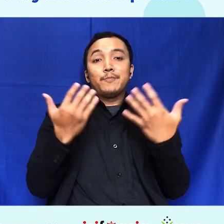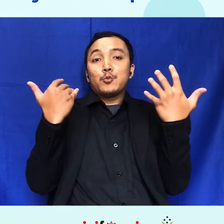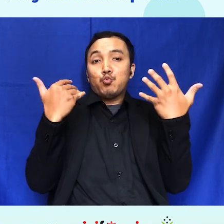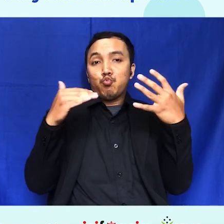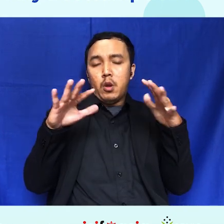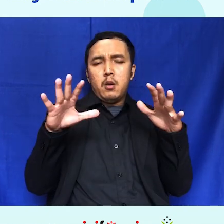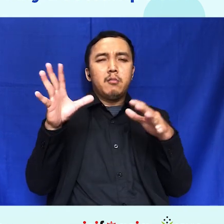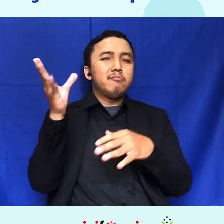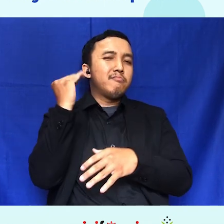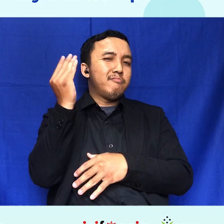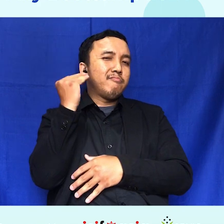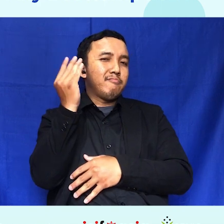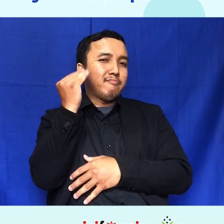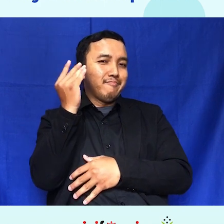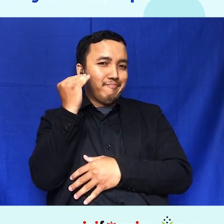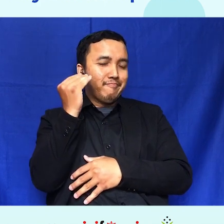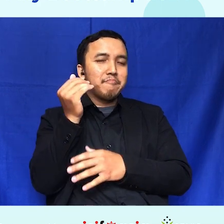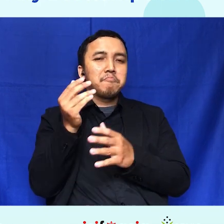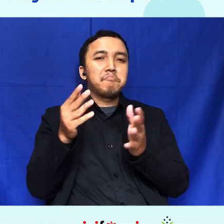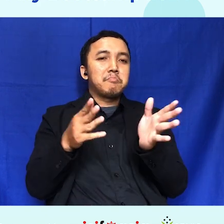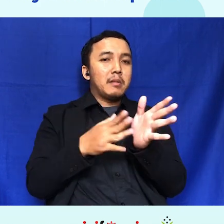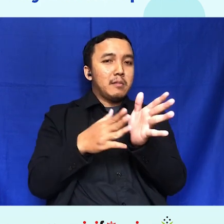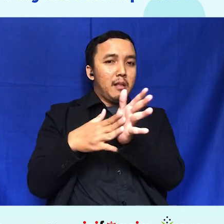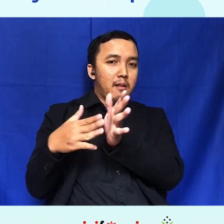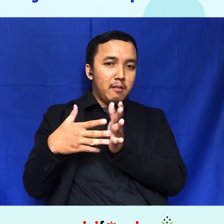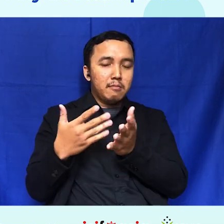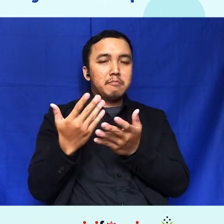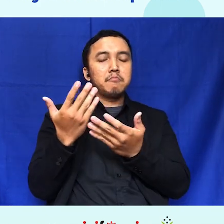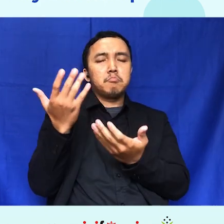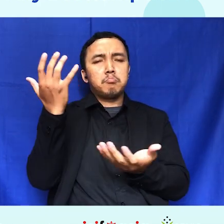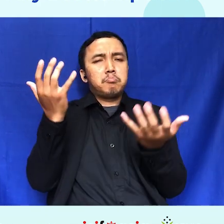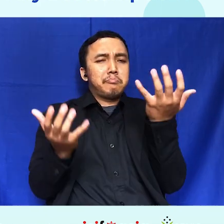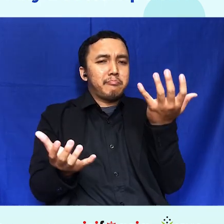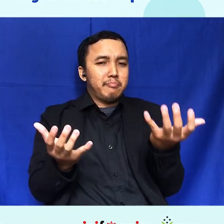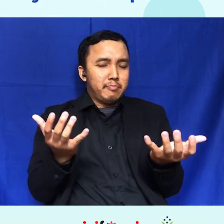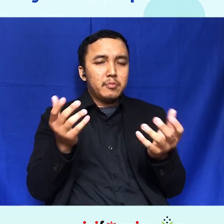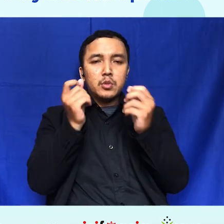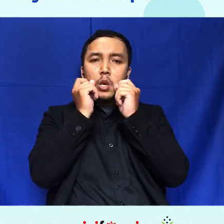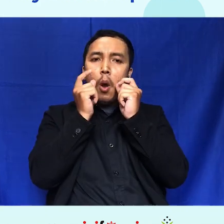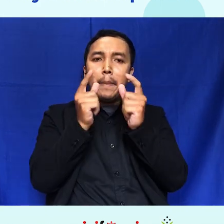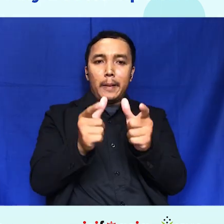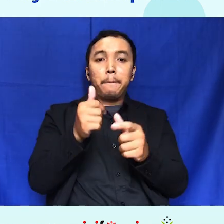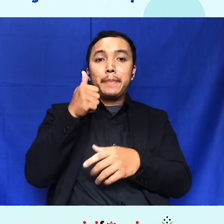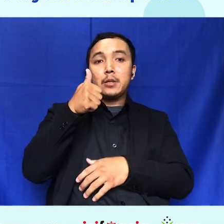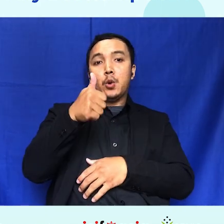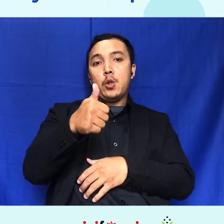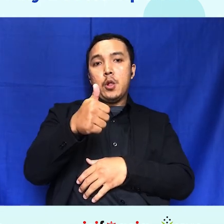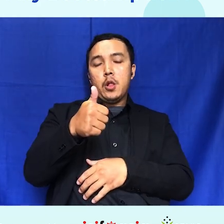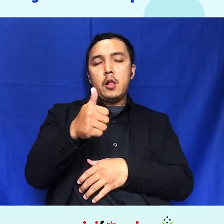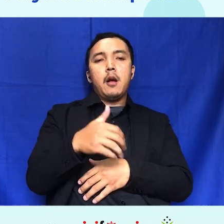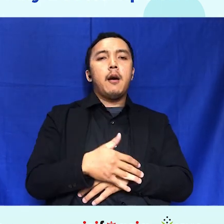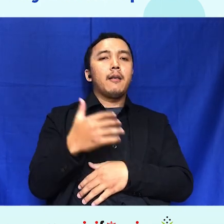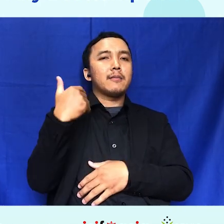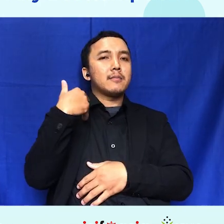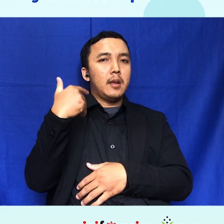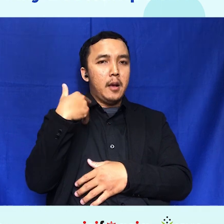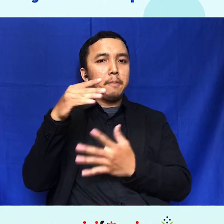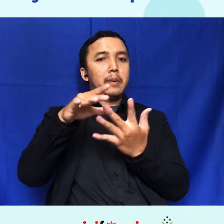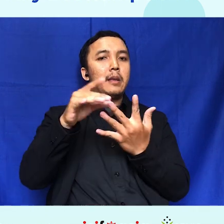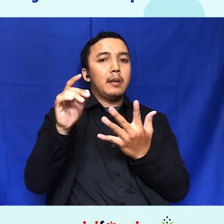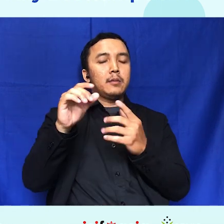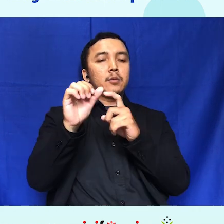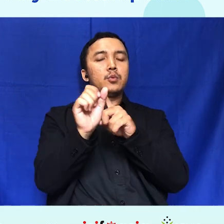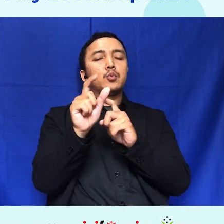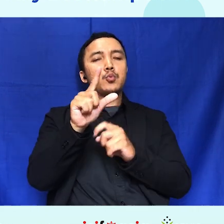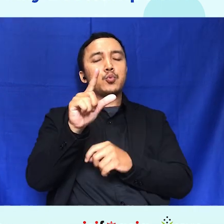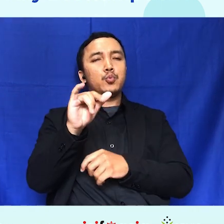setelah menyimak soalnya, lalu menimbang-nimbang jawaban yang paling benar, rupanya pada pilihan jawaban kuis ini tidak terbaca